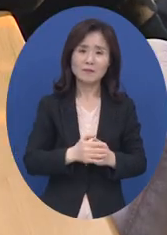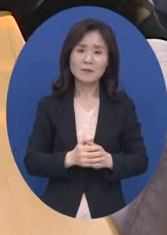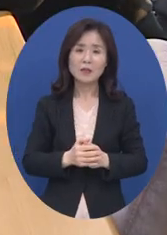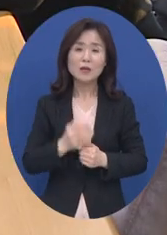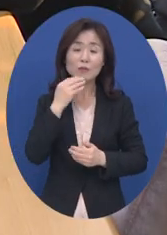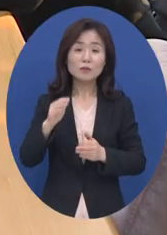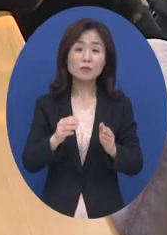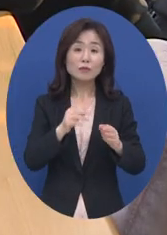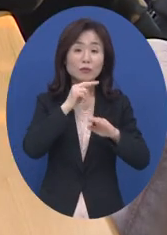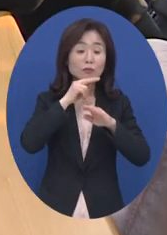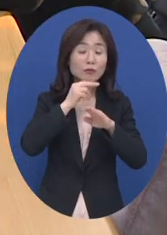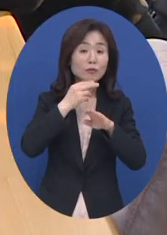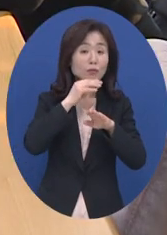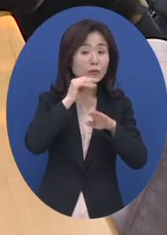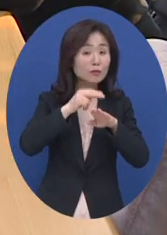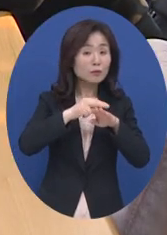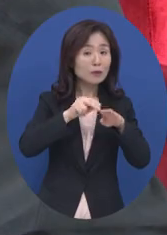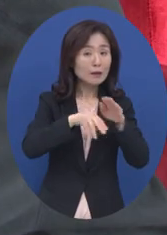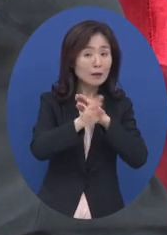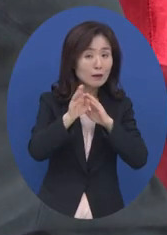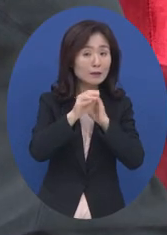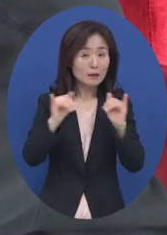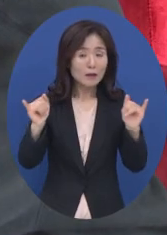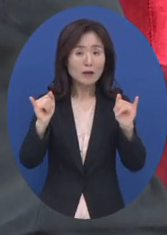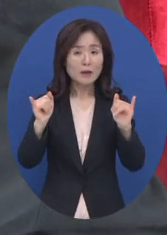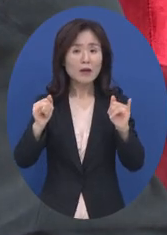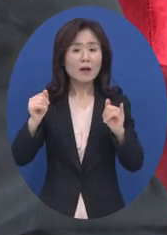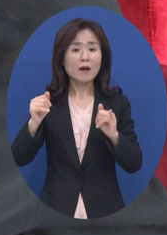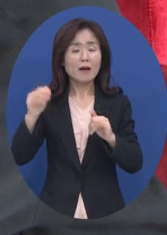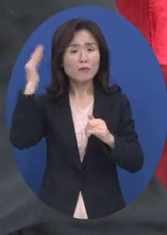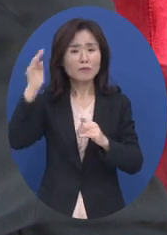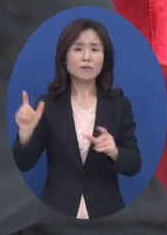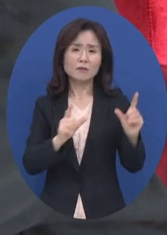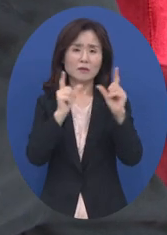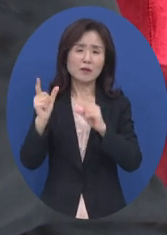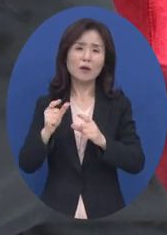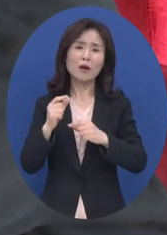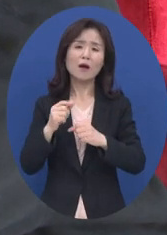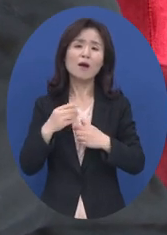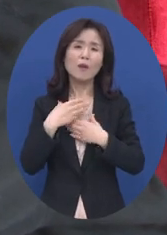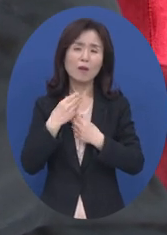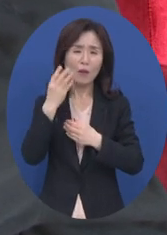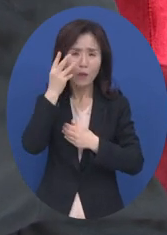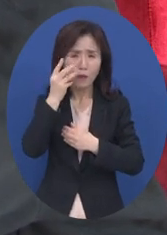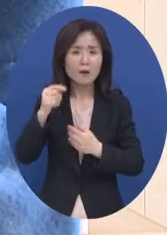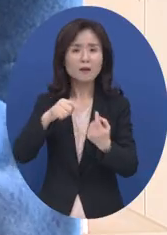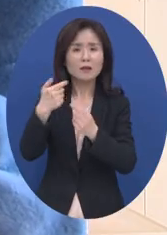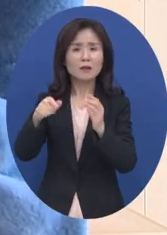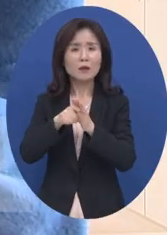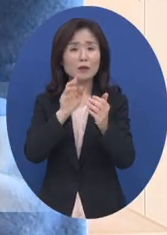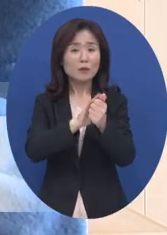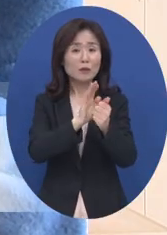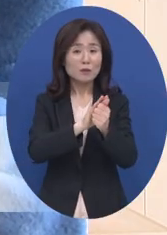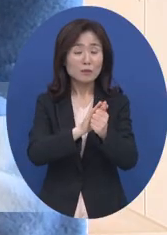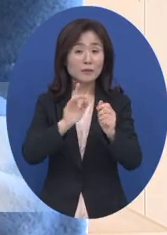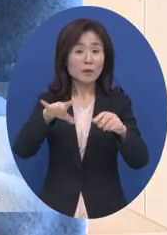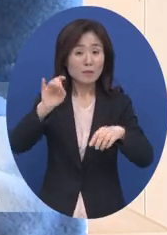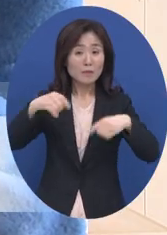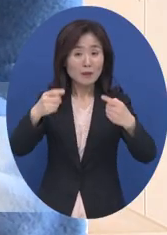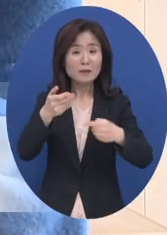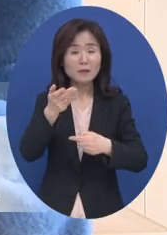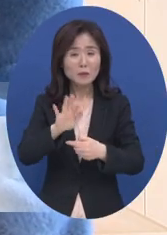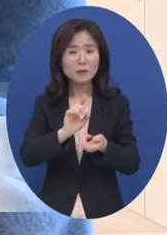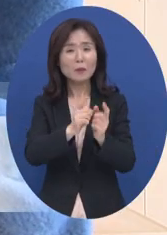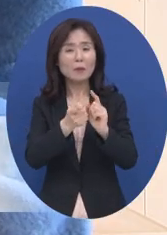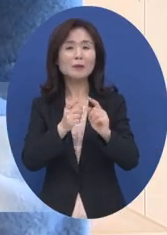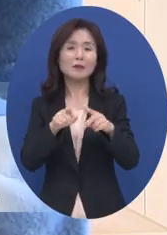정착에 도움이 되고자 참여했지만 서로 다른 문화를 이해하게 된 계기가 됐습니다 그때 당시에 회사 하게도